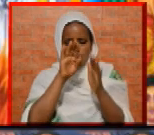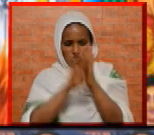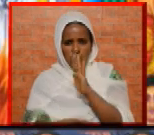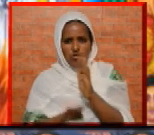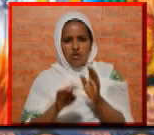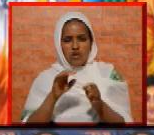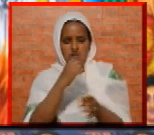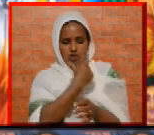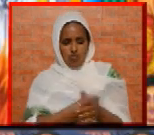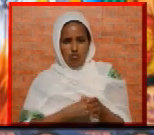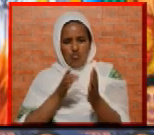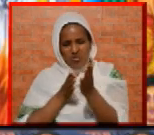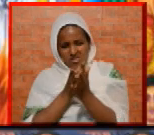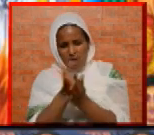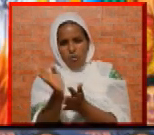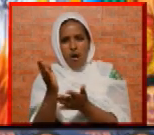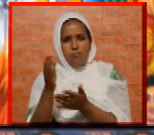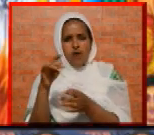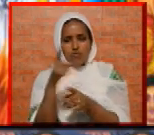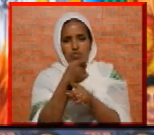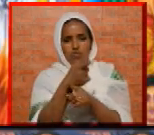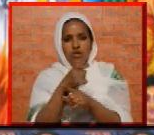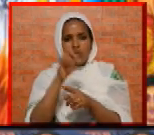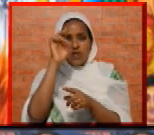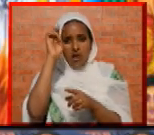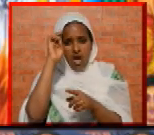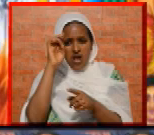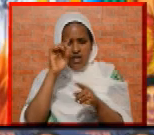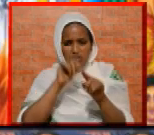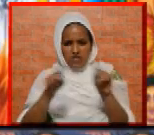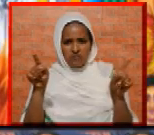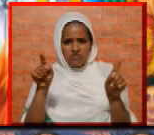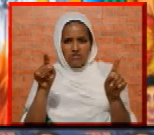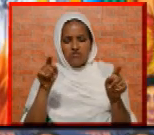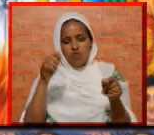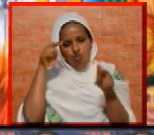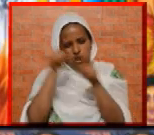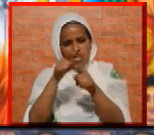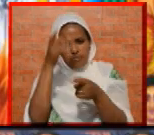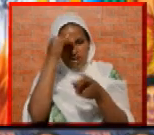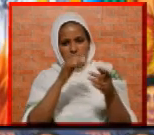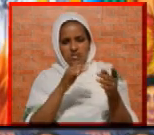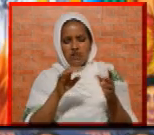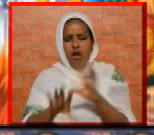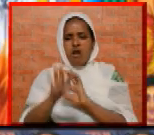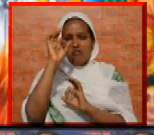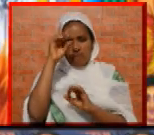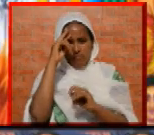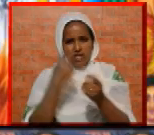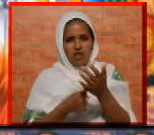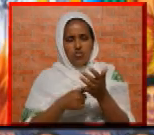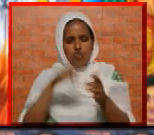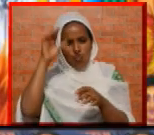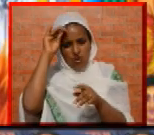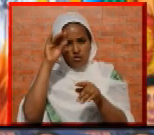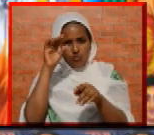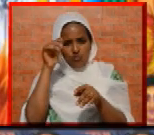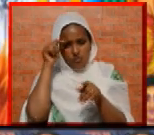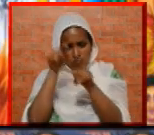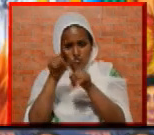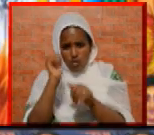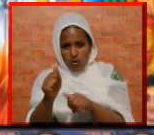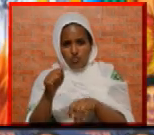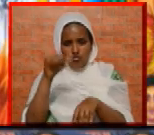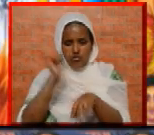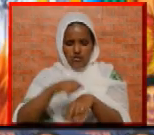مسوايتو يالبجه لبو يطمم قايل جن يوندم مسوايت لمن تقباينتن اغني بميل حساب وندمون بدنغاي